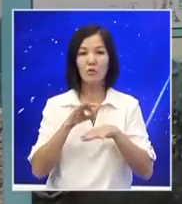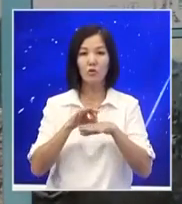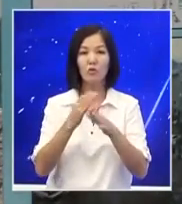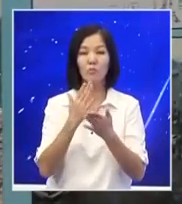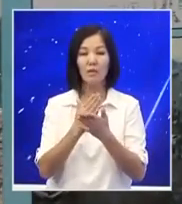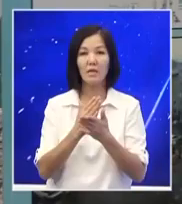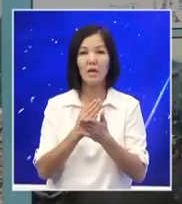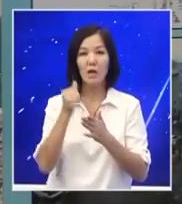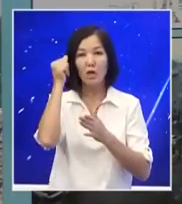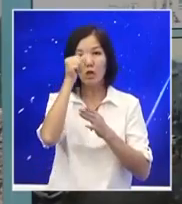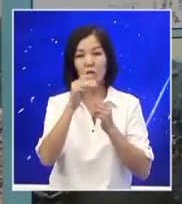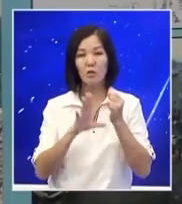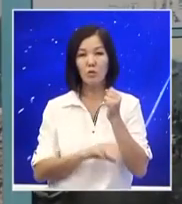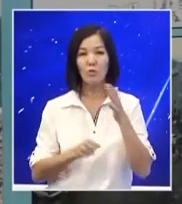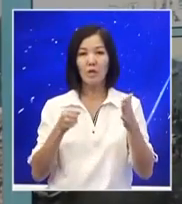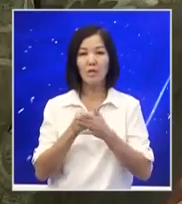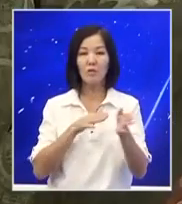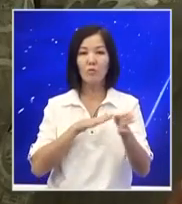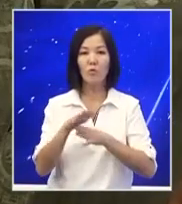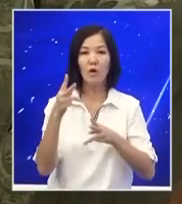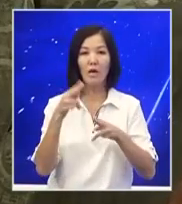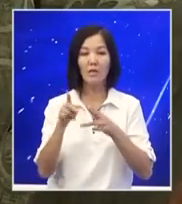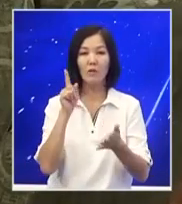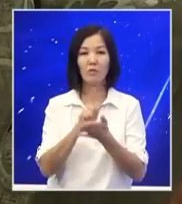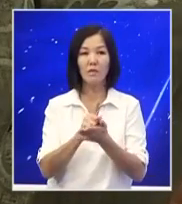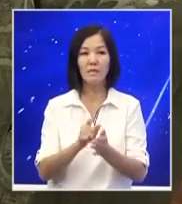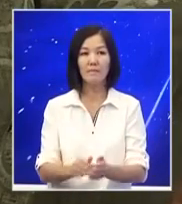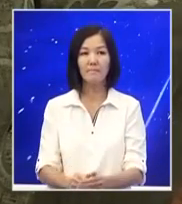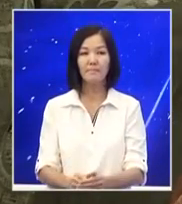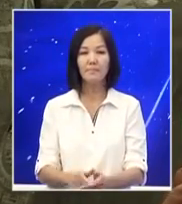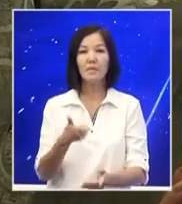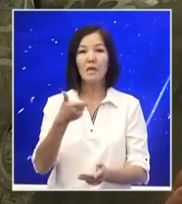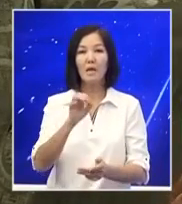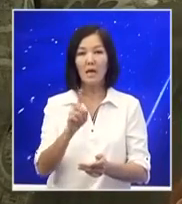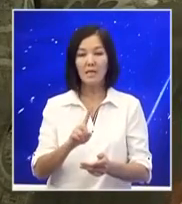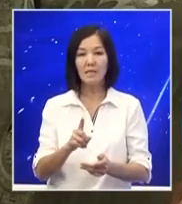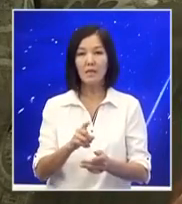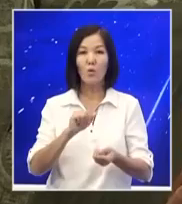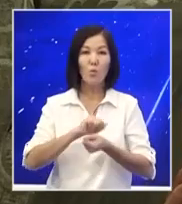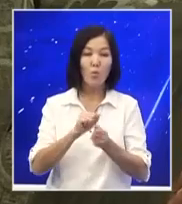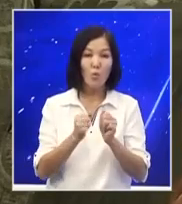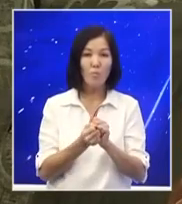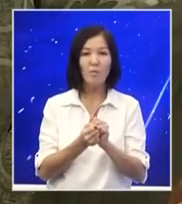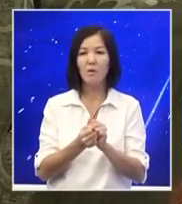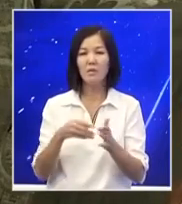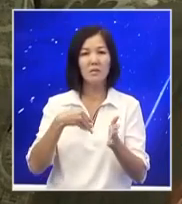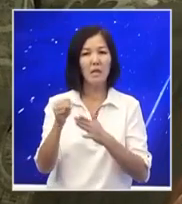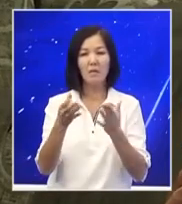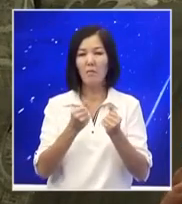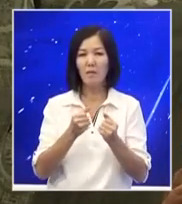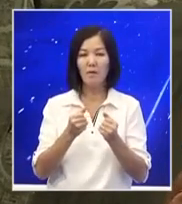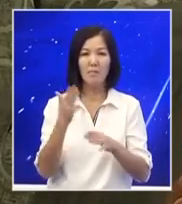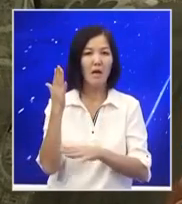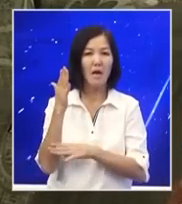жыл соңына дейін толық аяқталуы тиіс. Газ әйбет нәрсе екен. Көмір алмаймын, отын